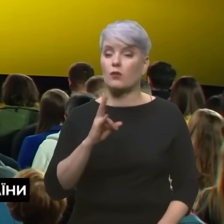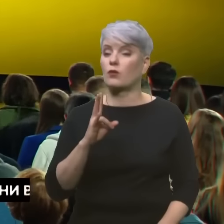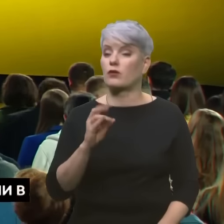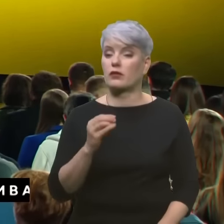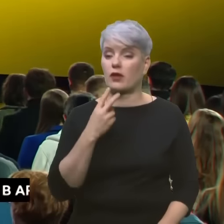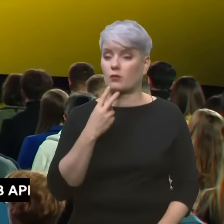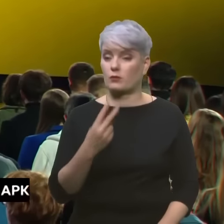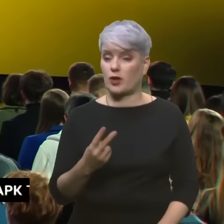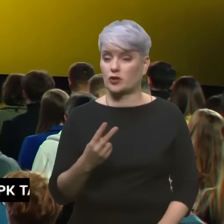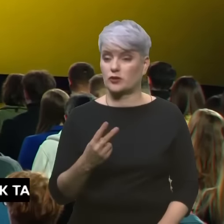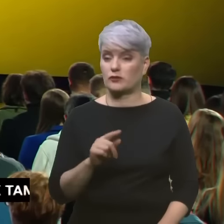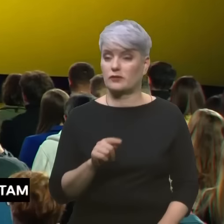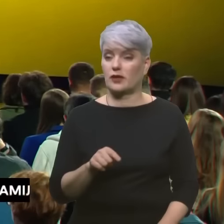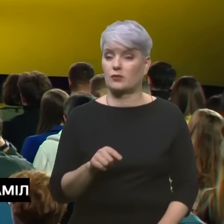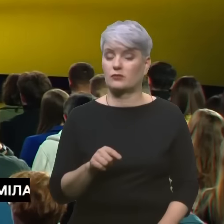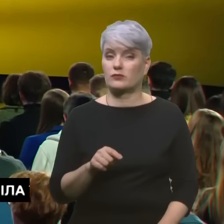побачив там